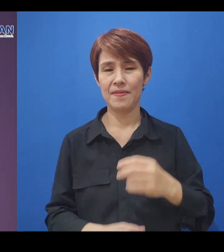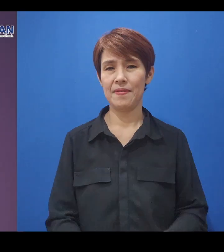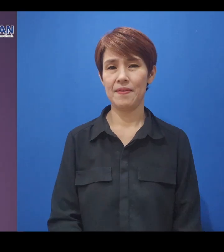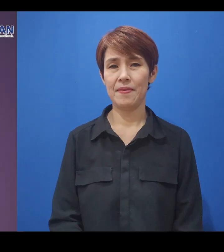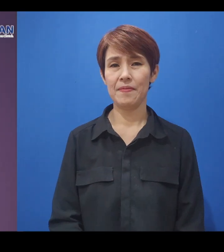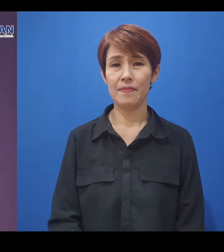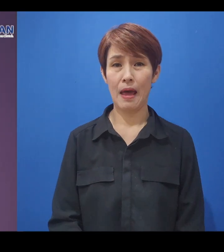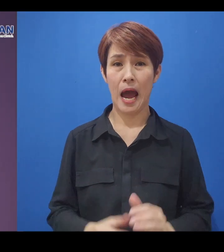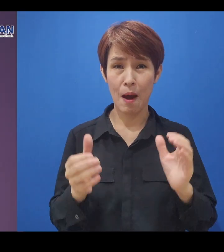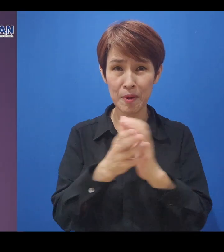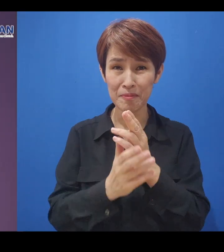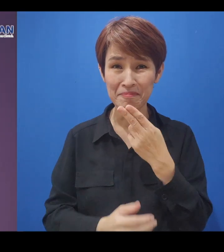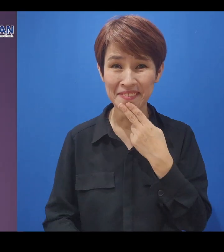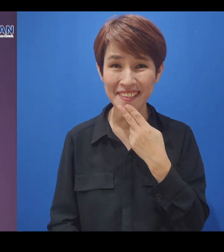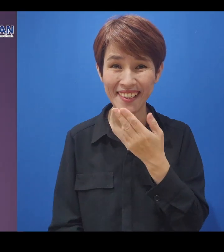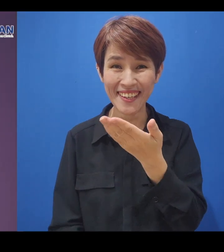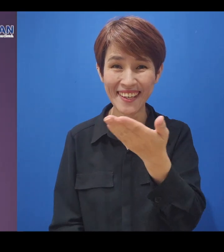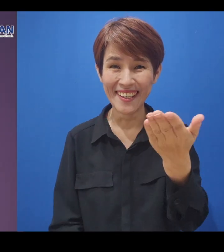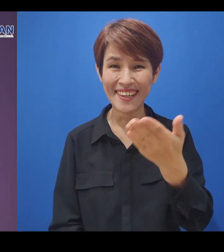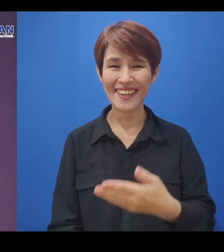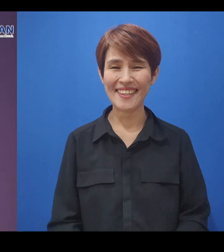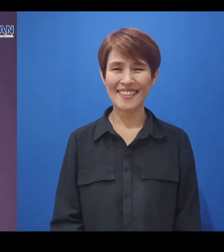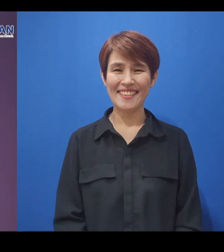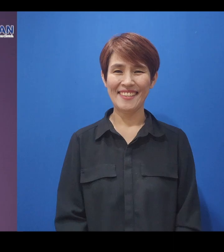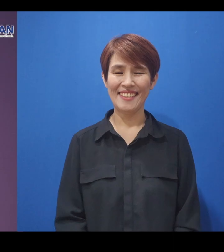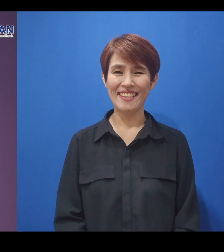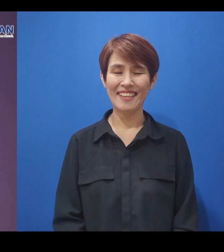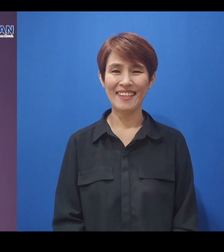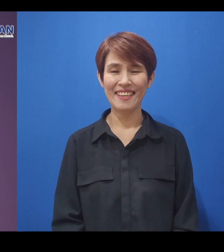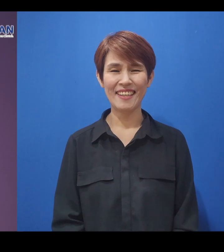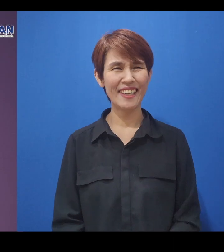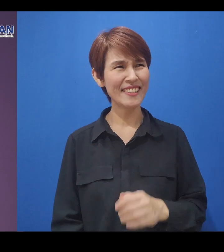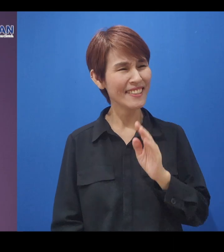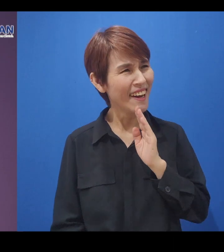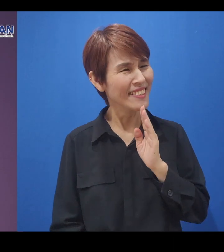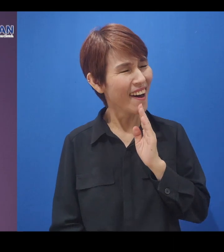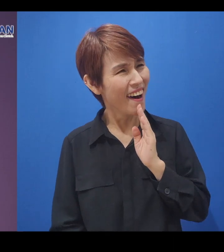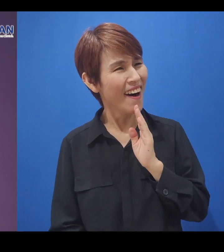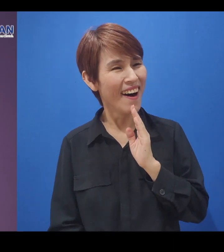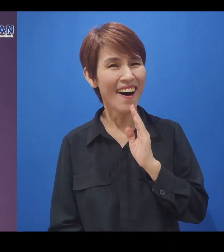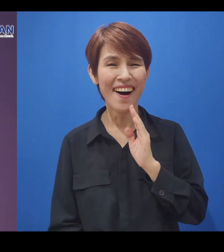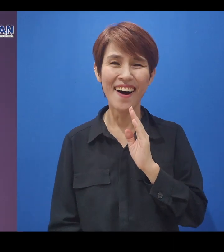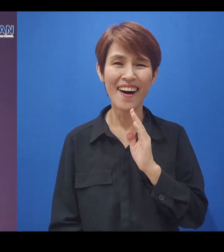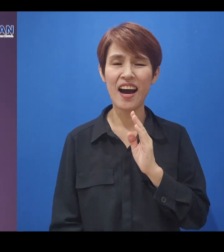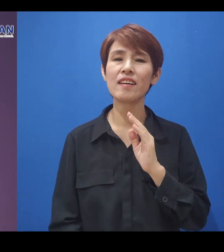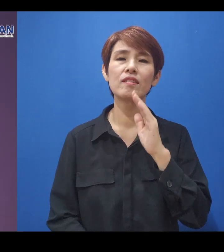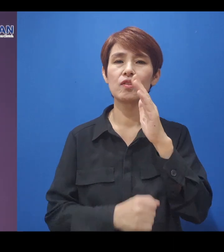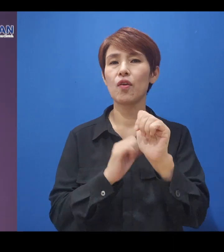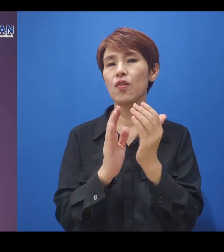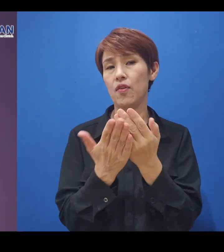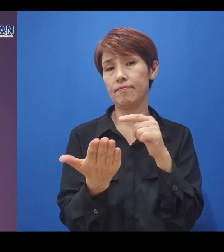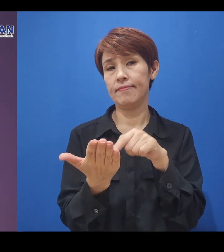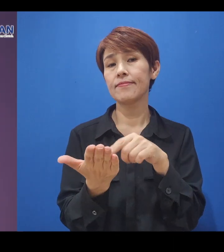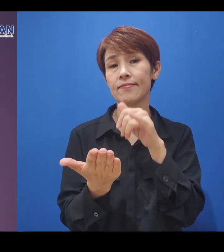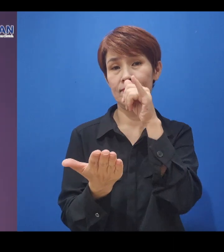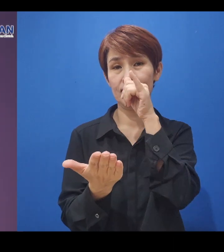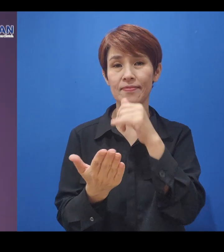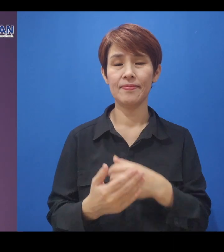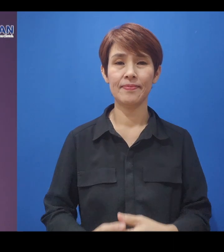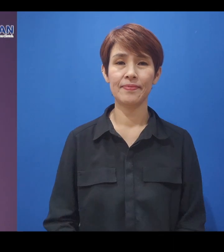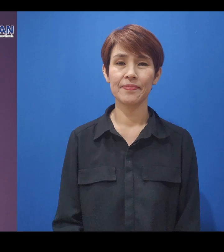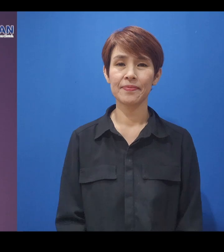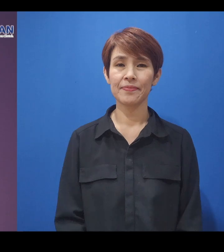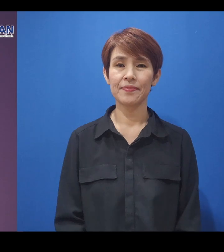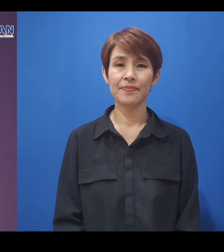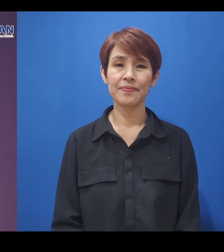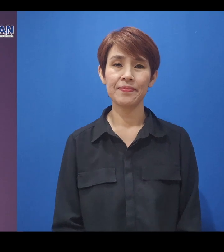아무도 아멘 안 하시네. 너무 얼떨떨한 소리죠. 성경에 기록되어 있잖아요.